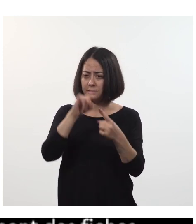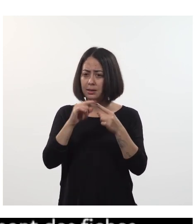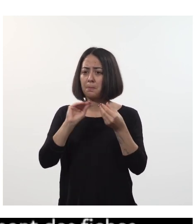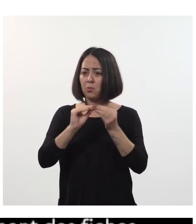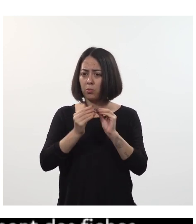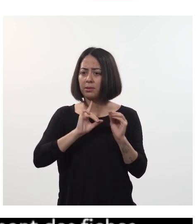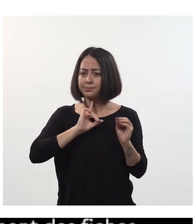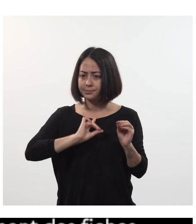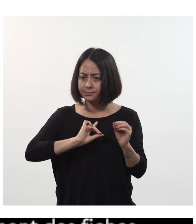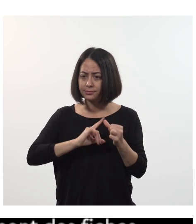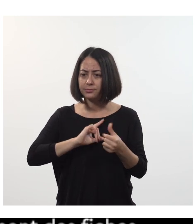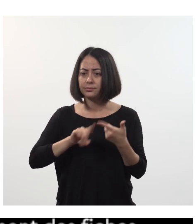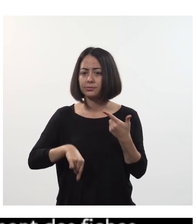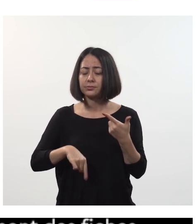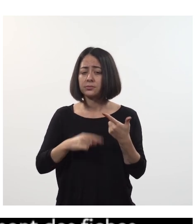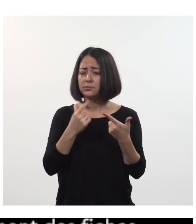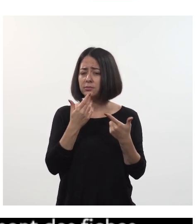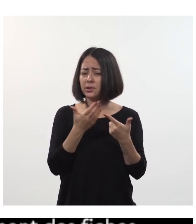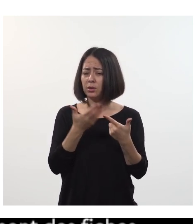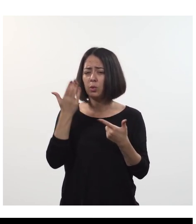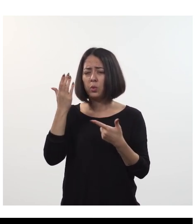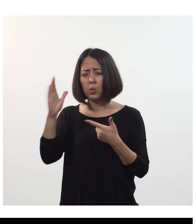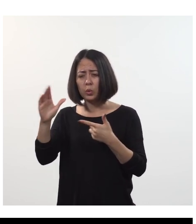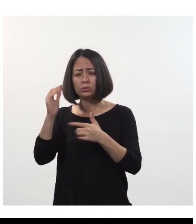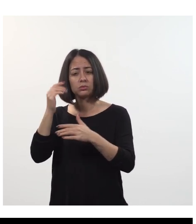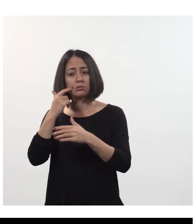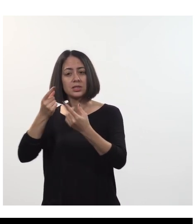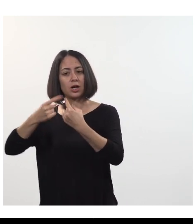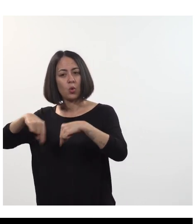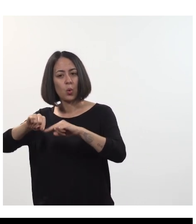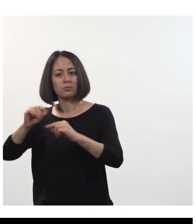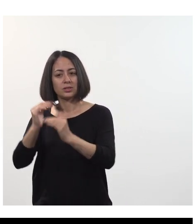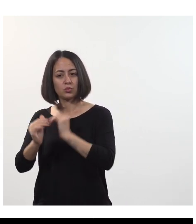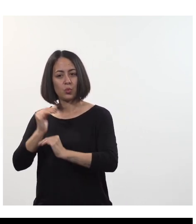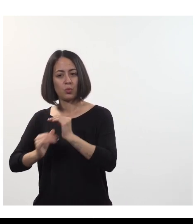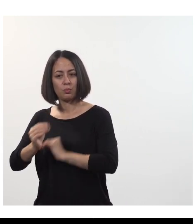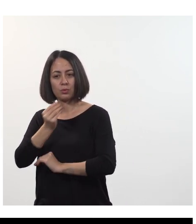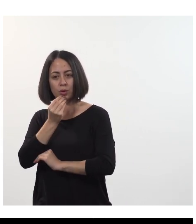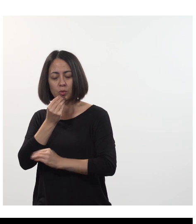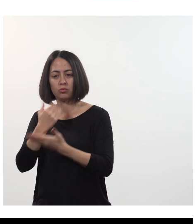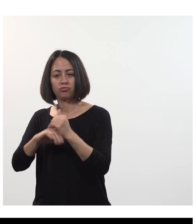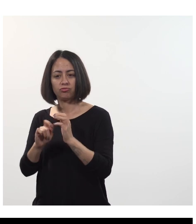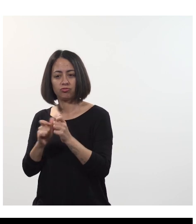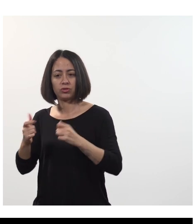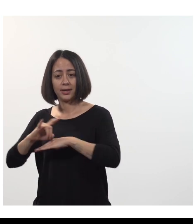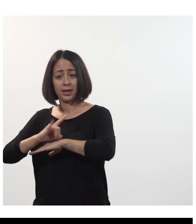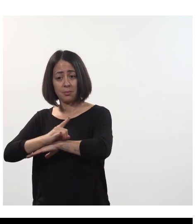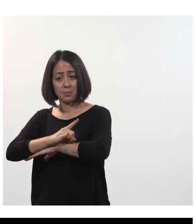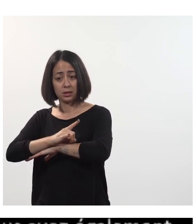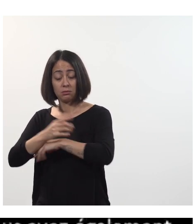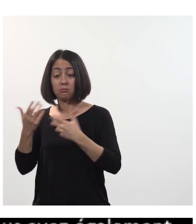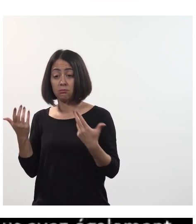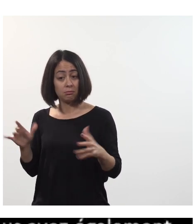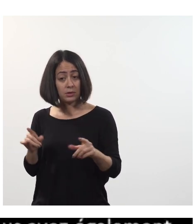autre sur la proposition de structuration des commissions de menu en EHPAD, mais qui est également applicable pour les établissements qui